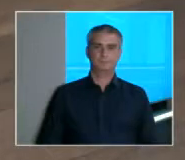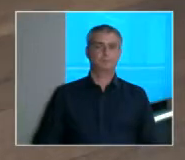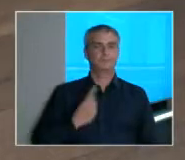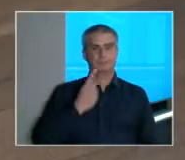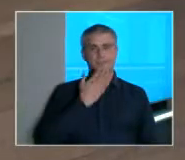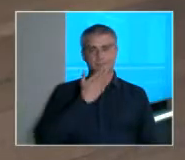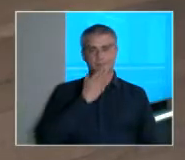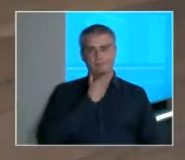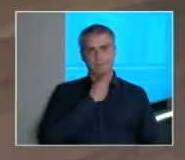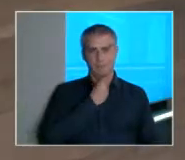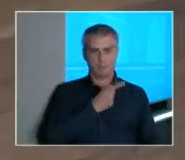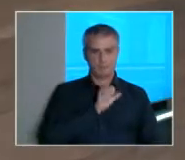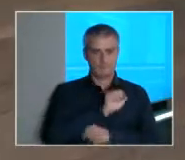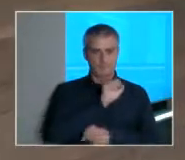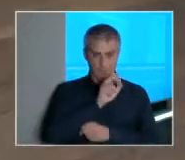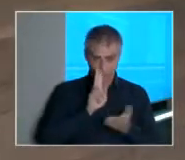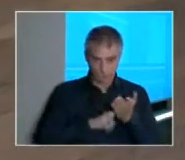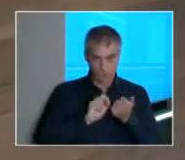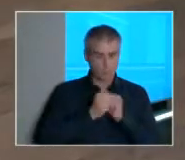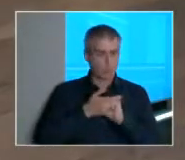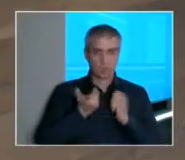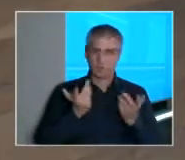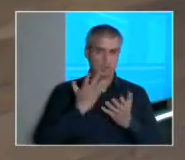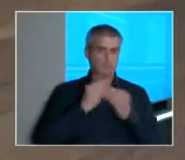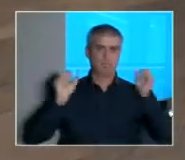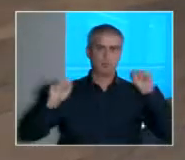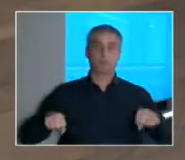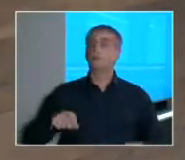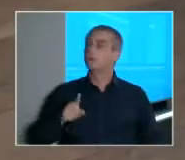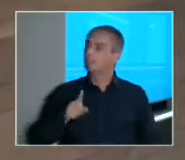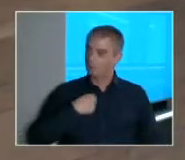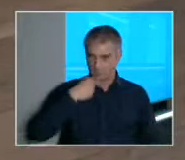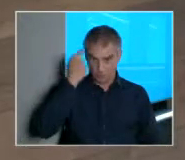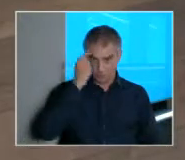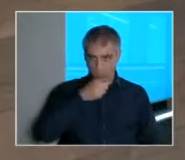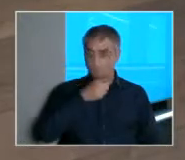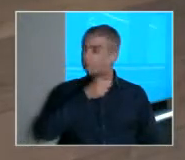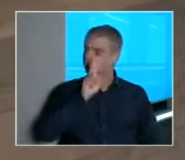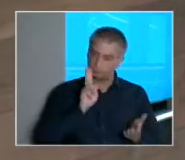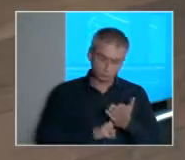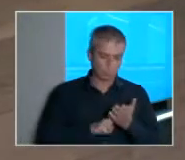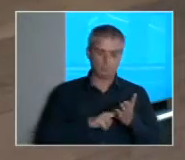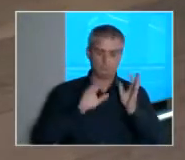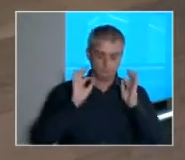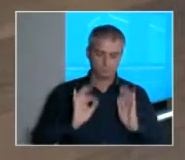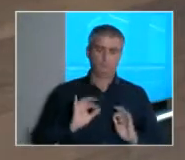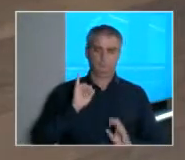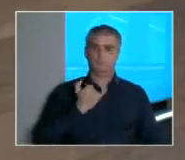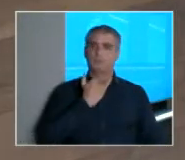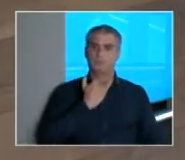הישראלים יוצאי העדה האתיופית מוצדקת או שמה יצאה משליטה? אני חושבת שהם צודקים